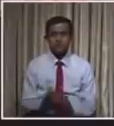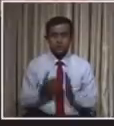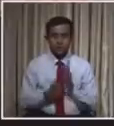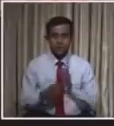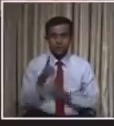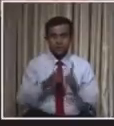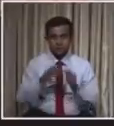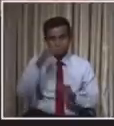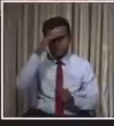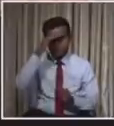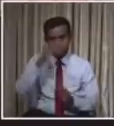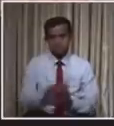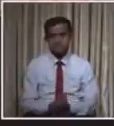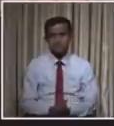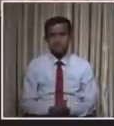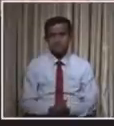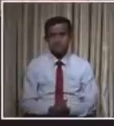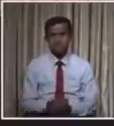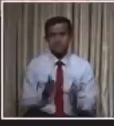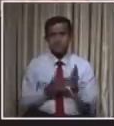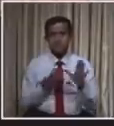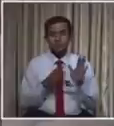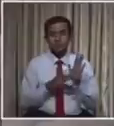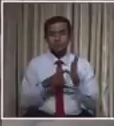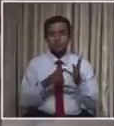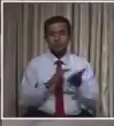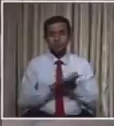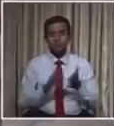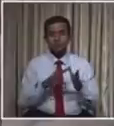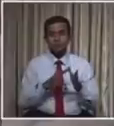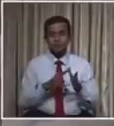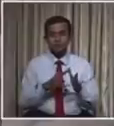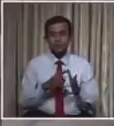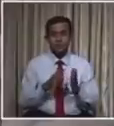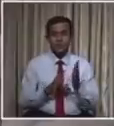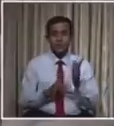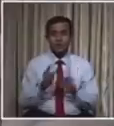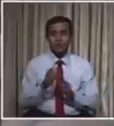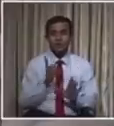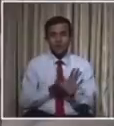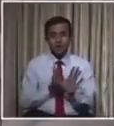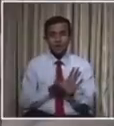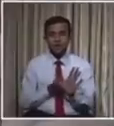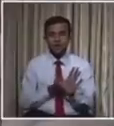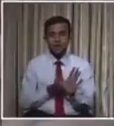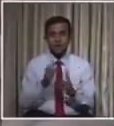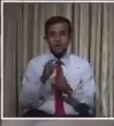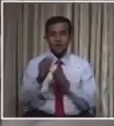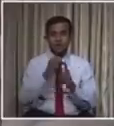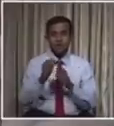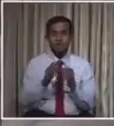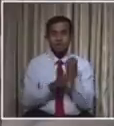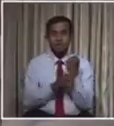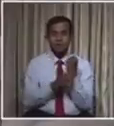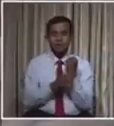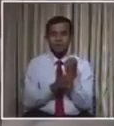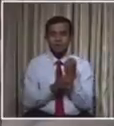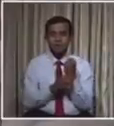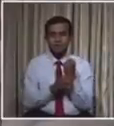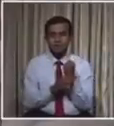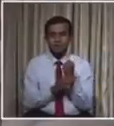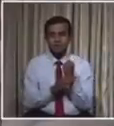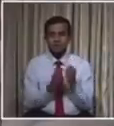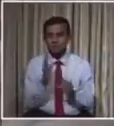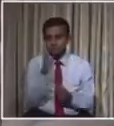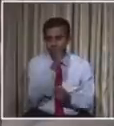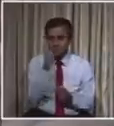ගරු කතානායකතුමනි මනුෂ්‍ය දානකාර මැතිතුමා හැමදිස්සෙම පාර්ලිමේන්තු වරප්‍රසාද වලට යට